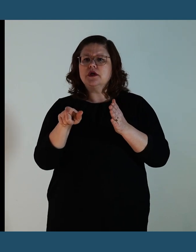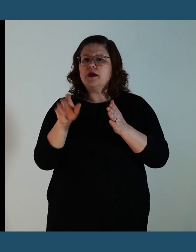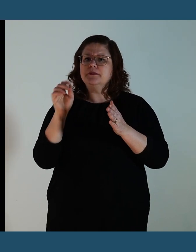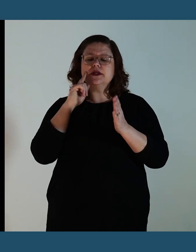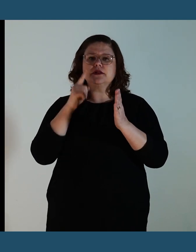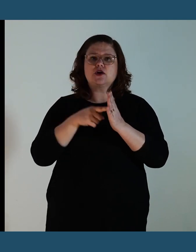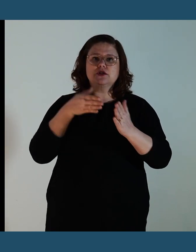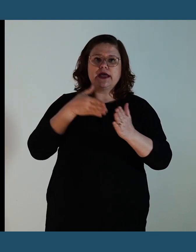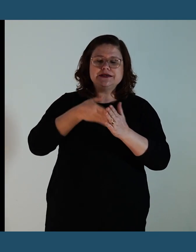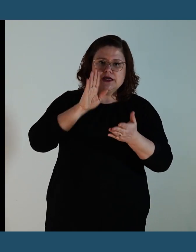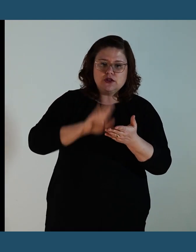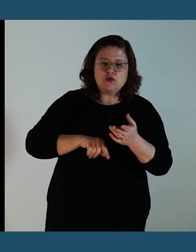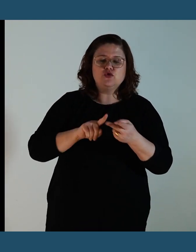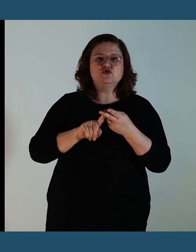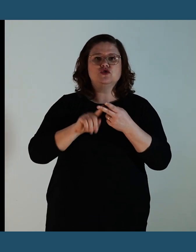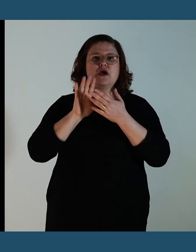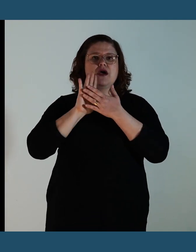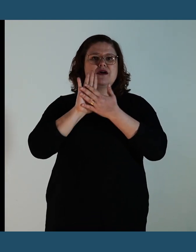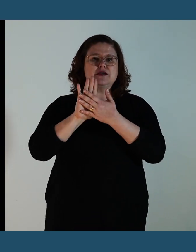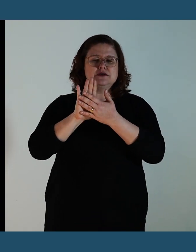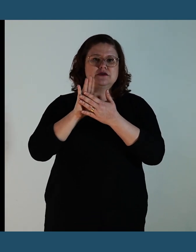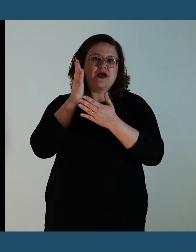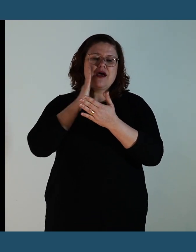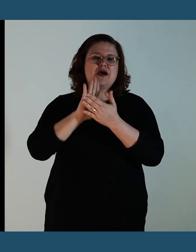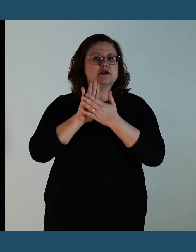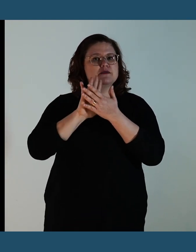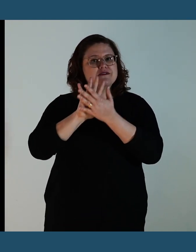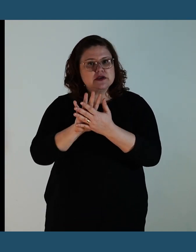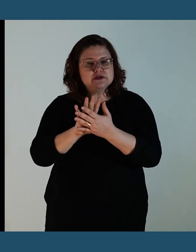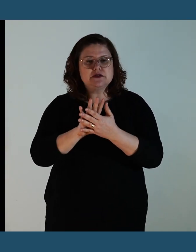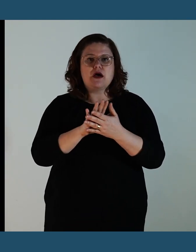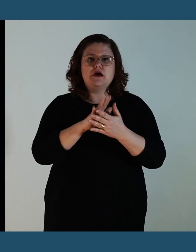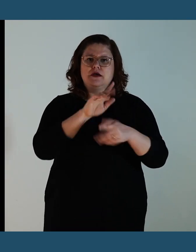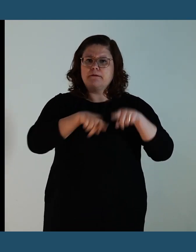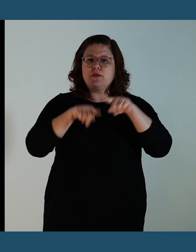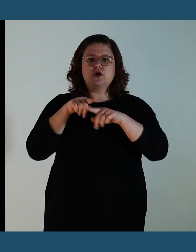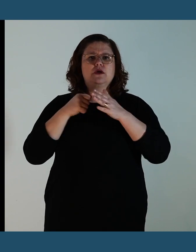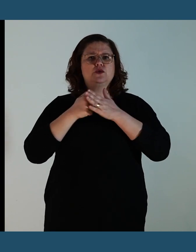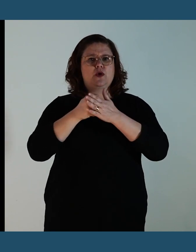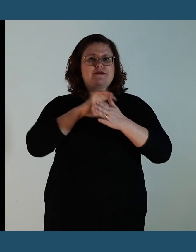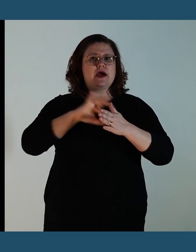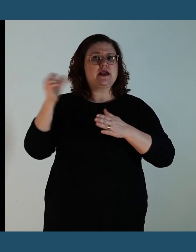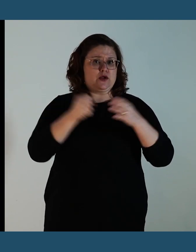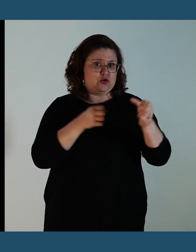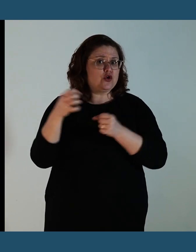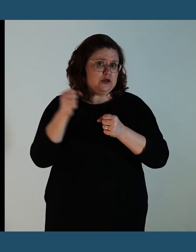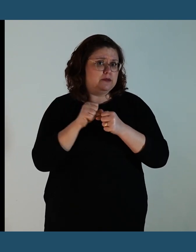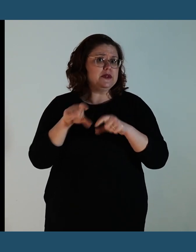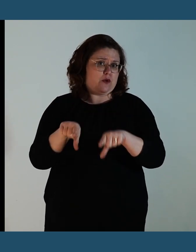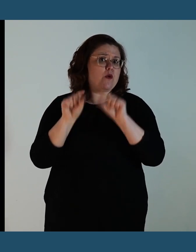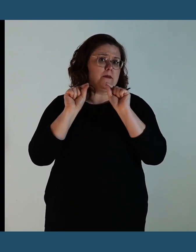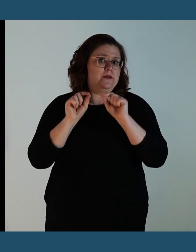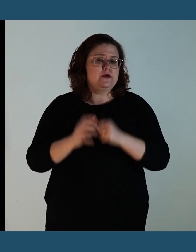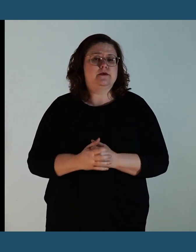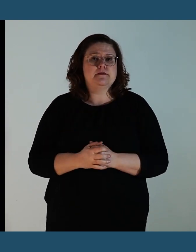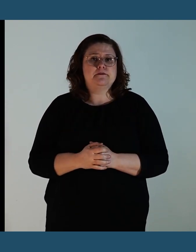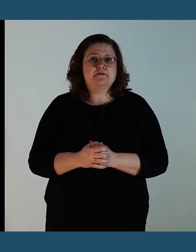esteettömyyden, antirasismin ja moninaisuutta tukevan rekrytoinnin merkitys yhdenvertaisuuden